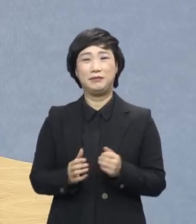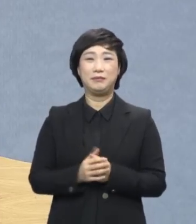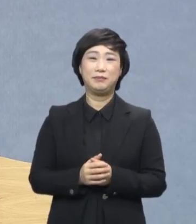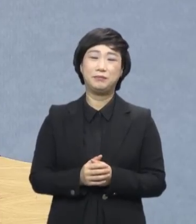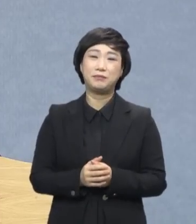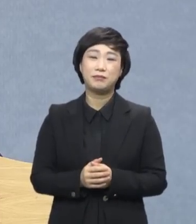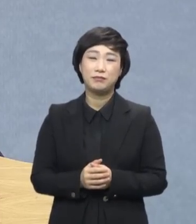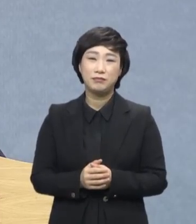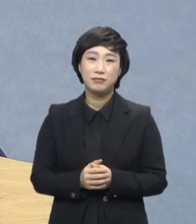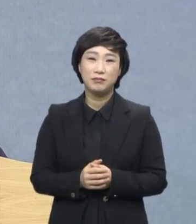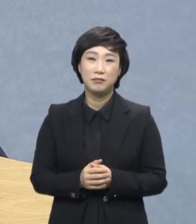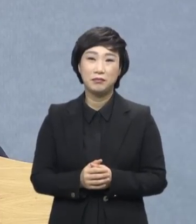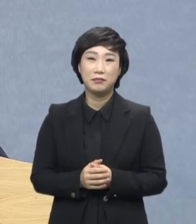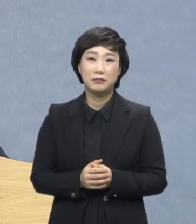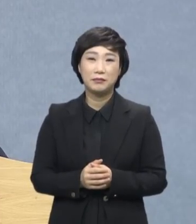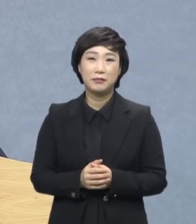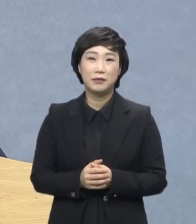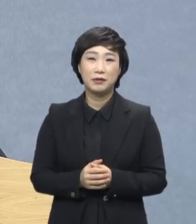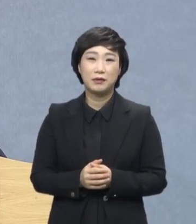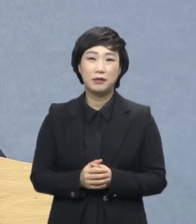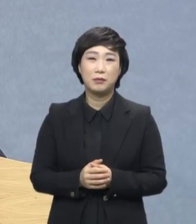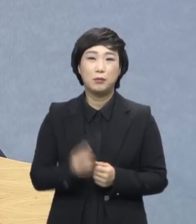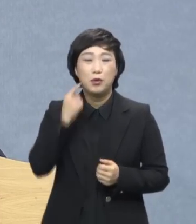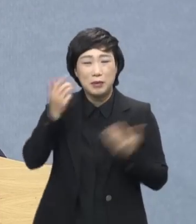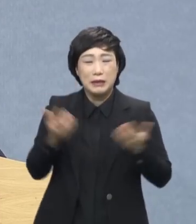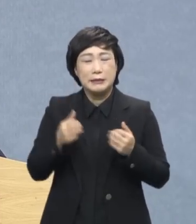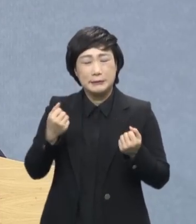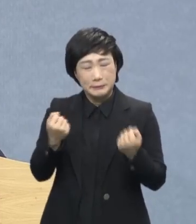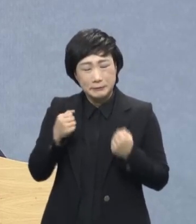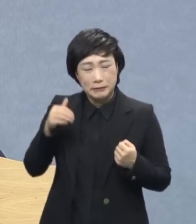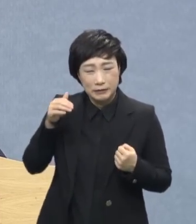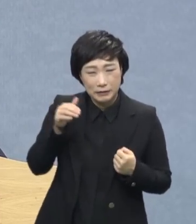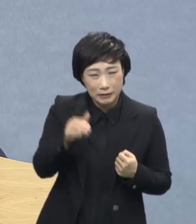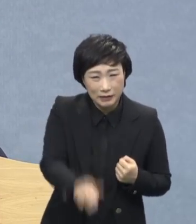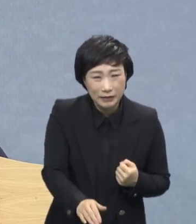팍 떨어지지. 그때마다 사단아